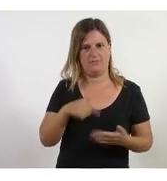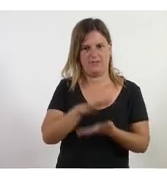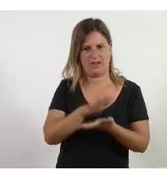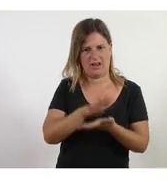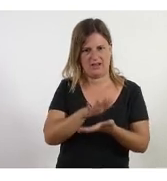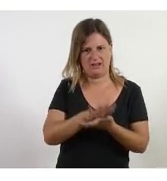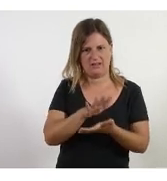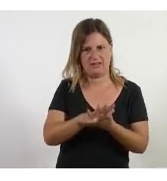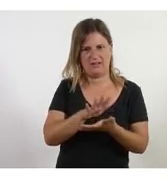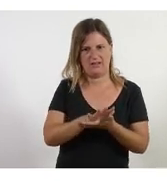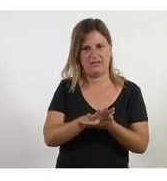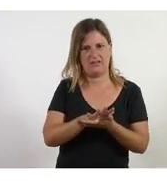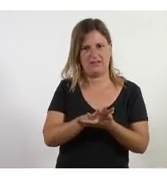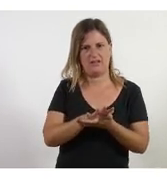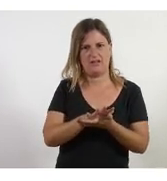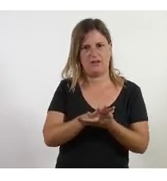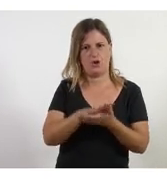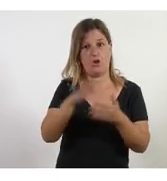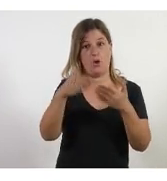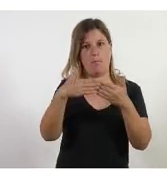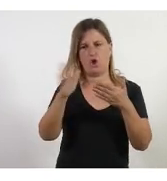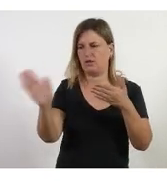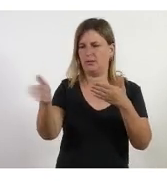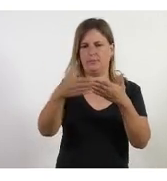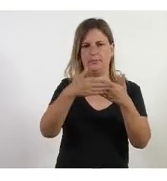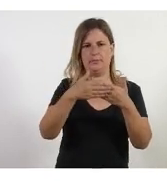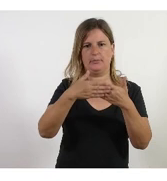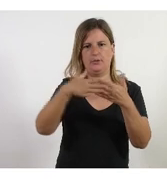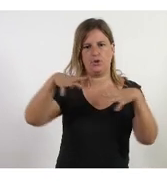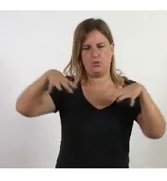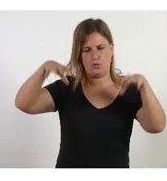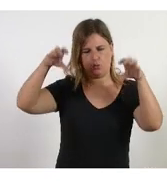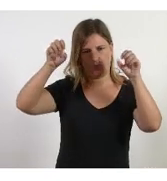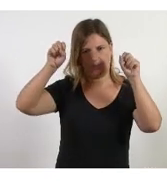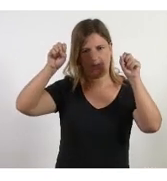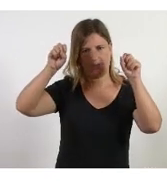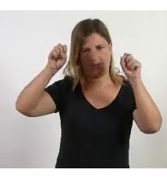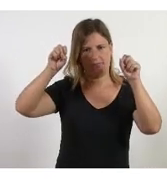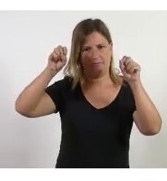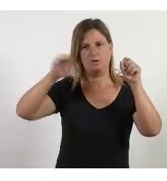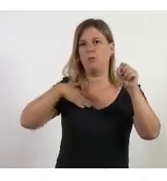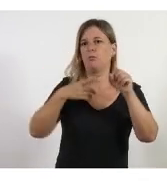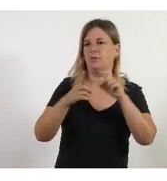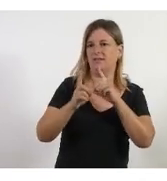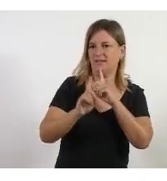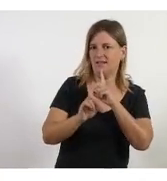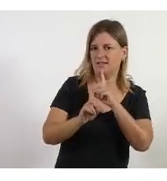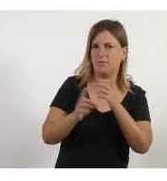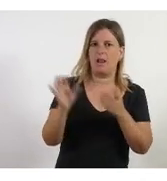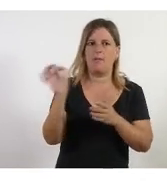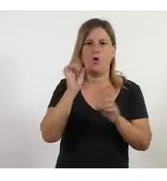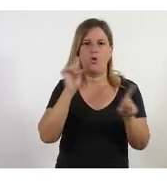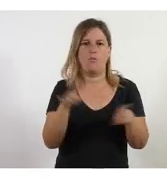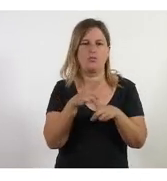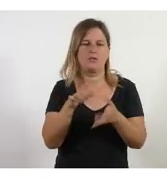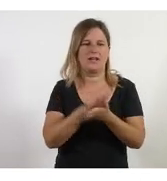tranquil·la, tanques la porta, abaixes el llum, si t'hi vols posar una espalmeta o musiqueta